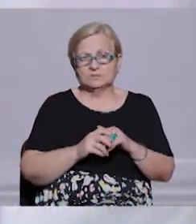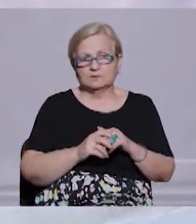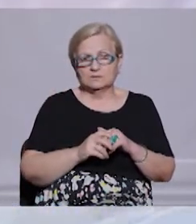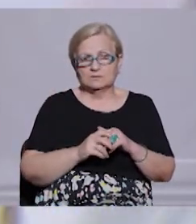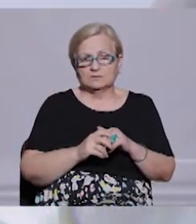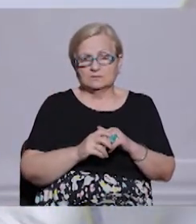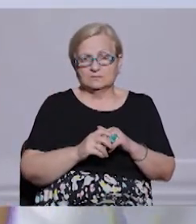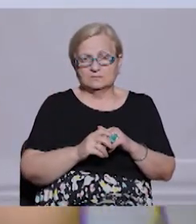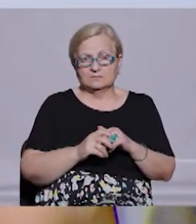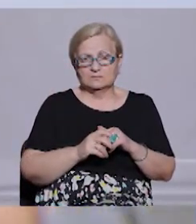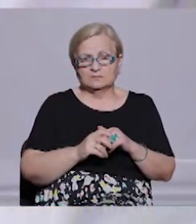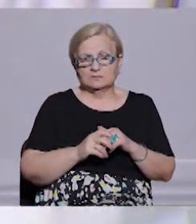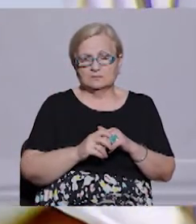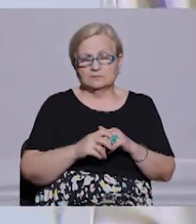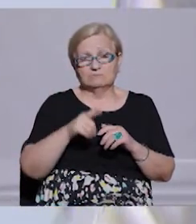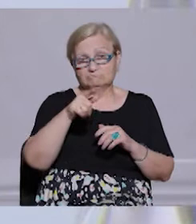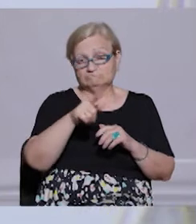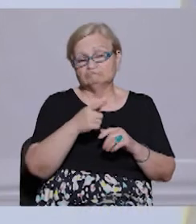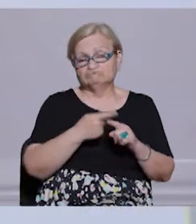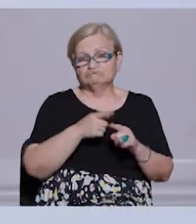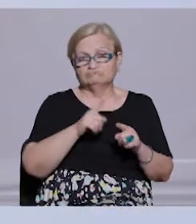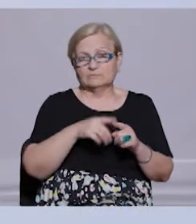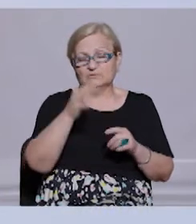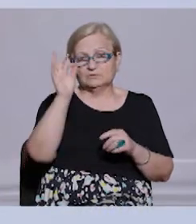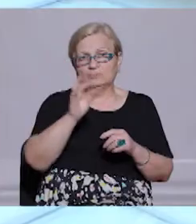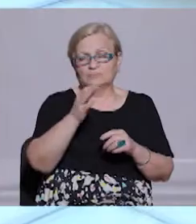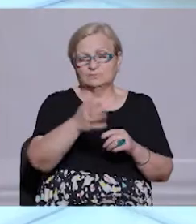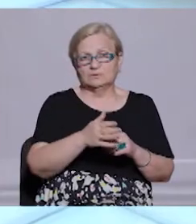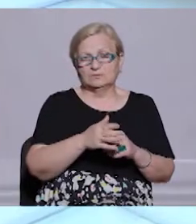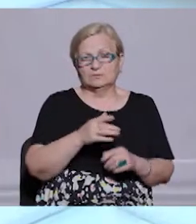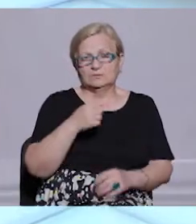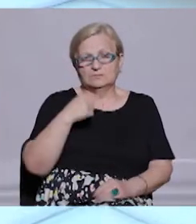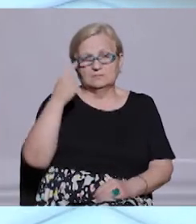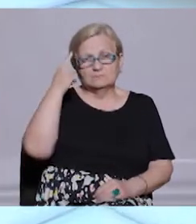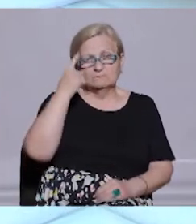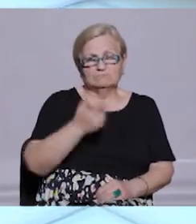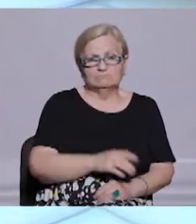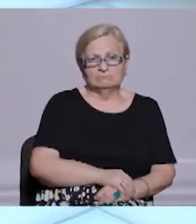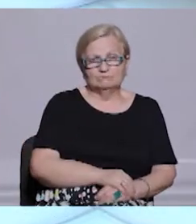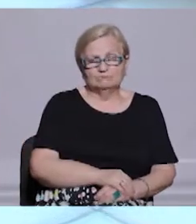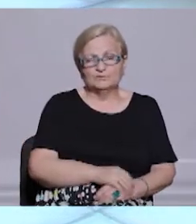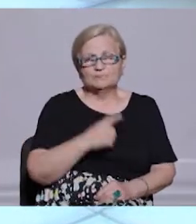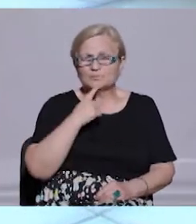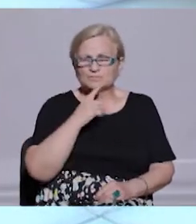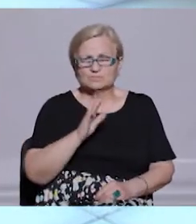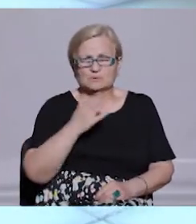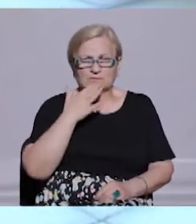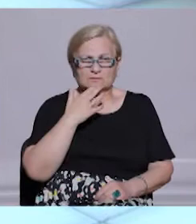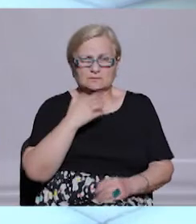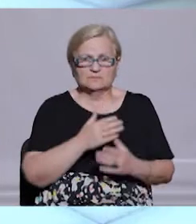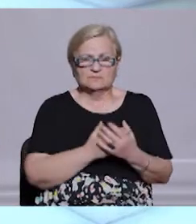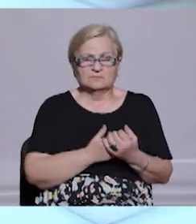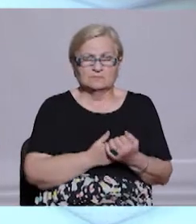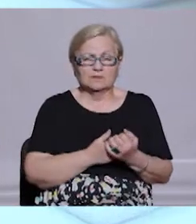ესე. აი ამდენი პროცენტია. მე მგონი არ არის ახლა რთული, ხო? აი